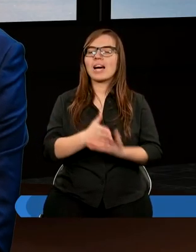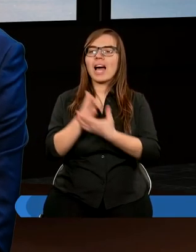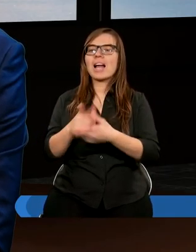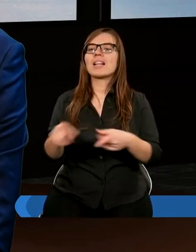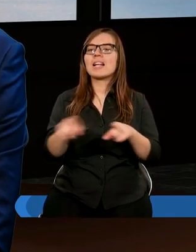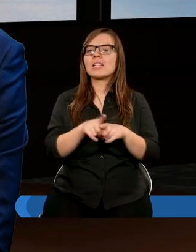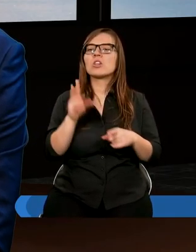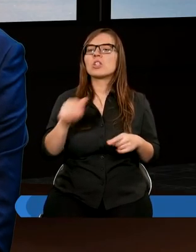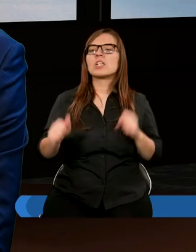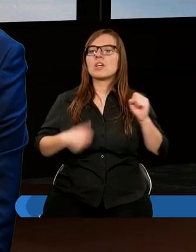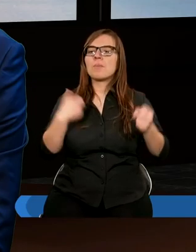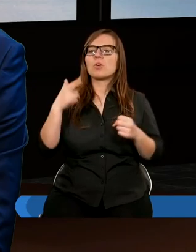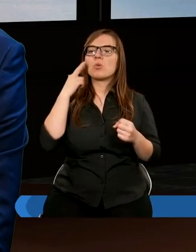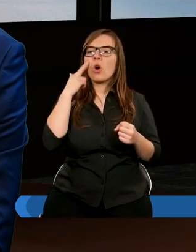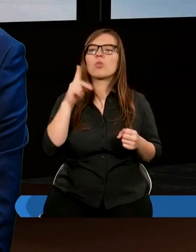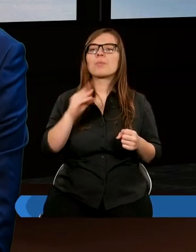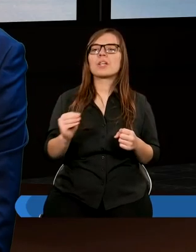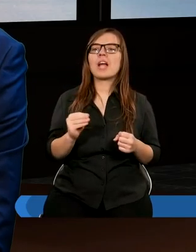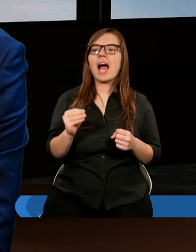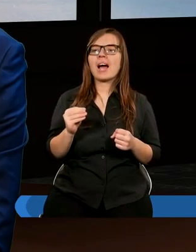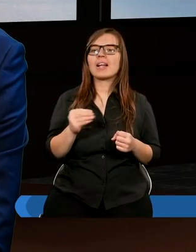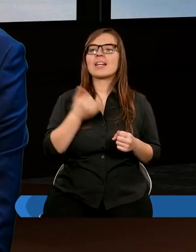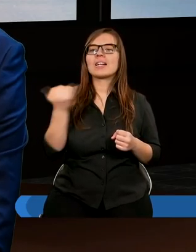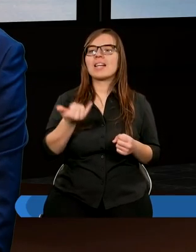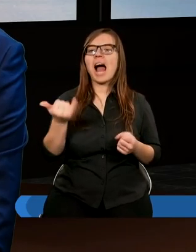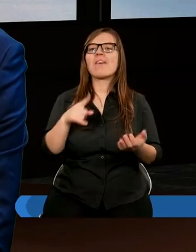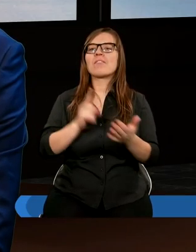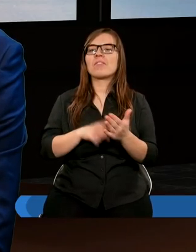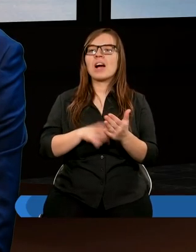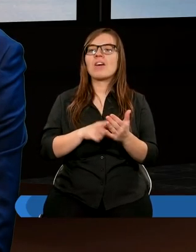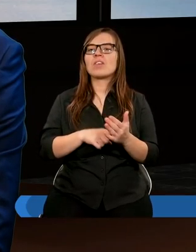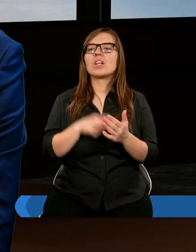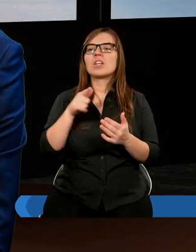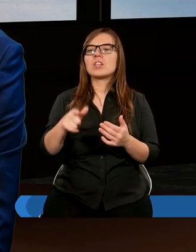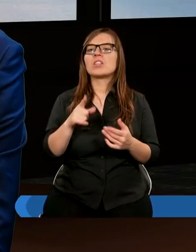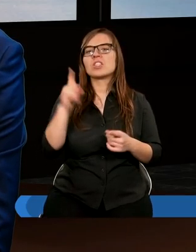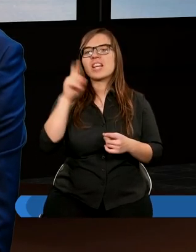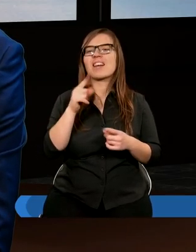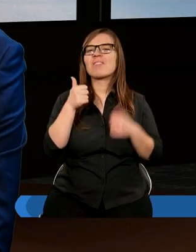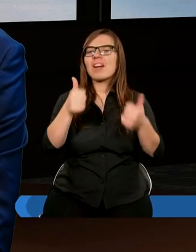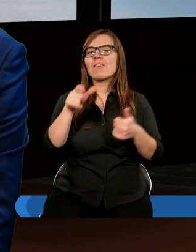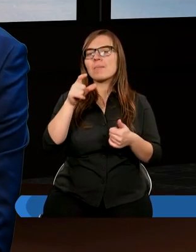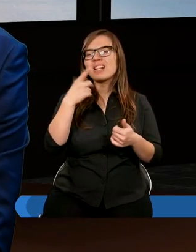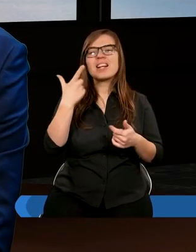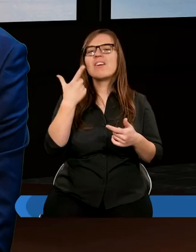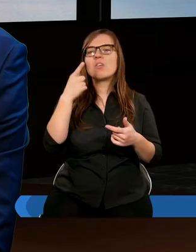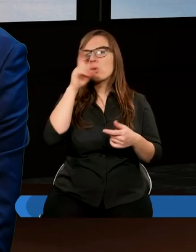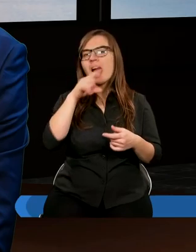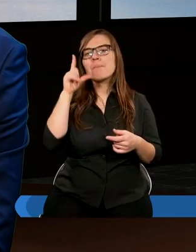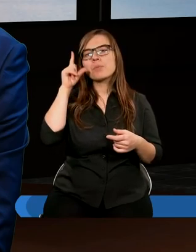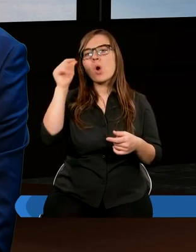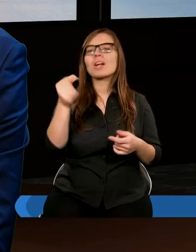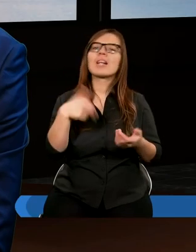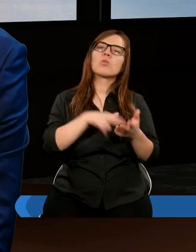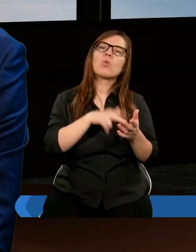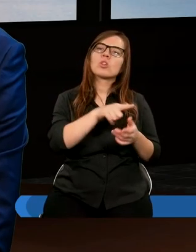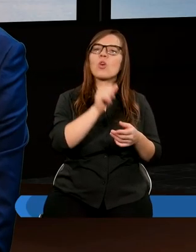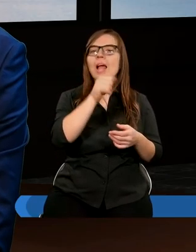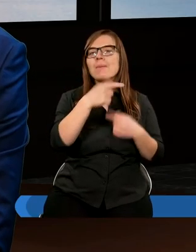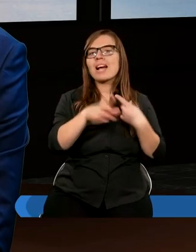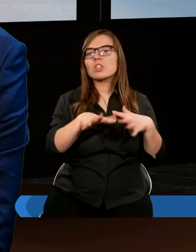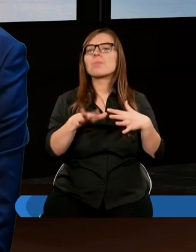też, żebyśmy rozumieli, że zawsze właśnie stawiamy sobie priorytety, prawda? I oczywiście